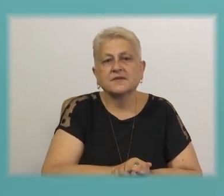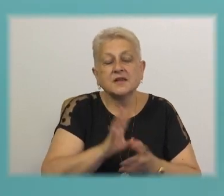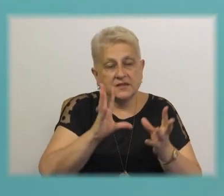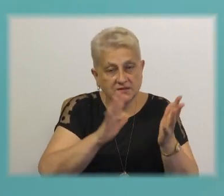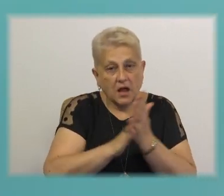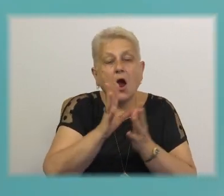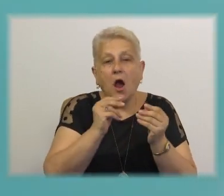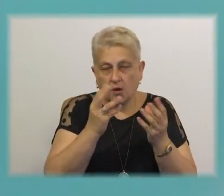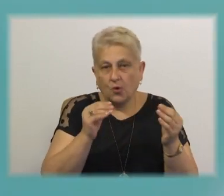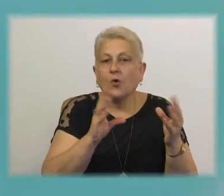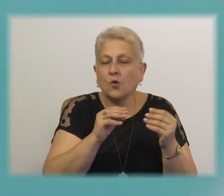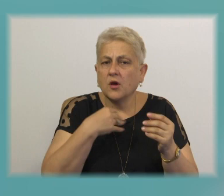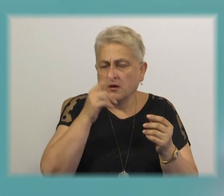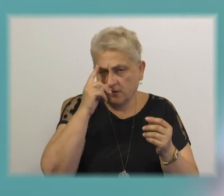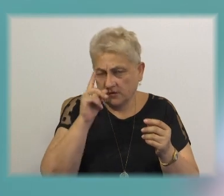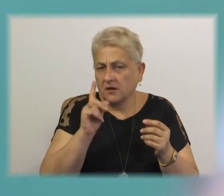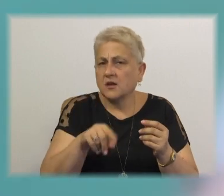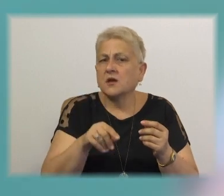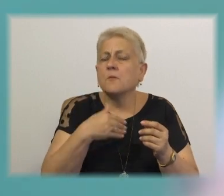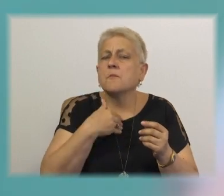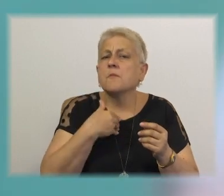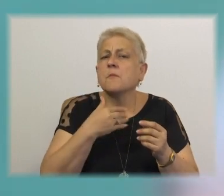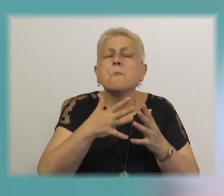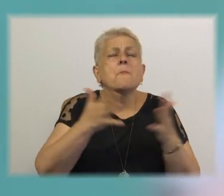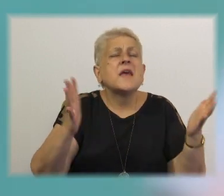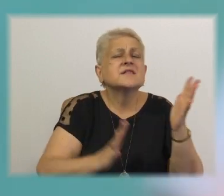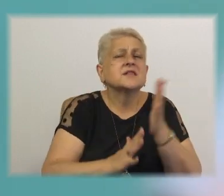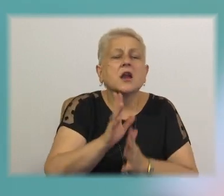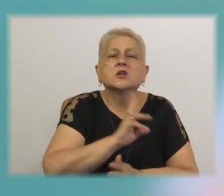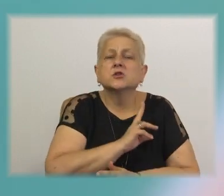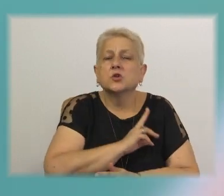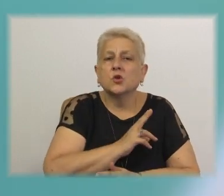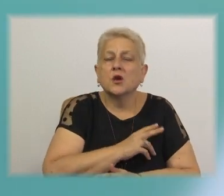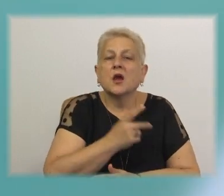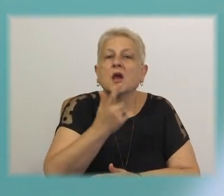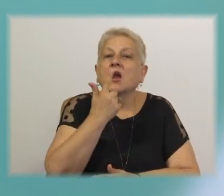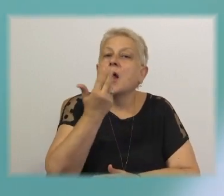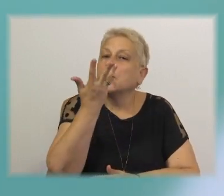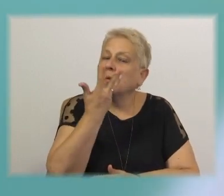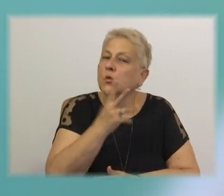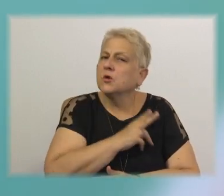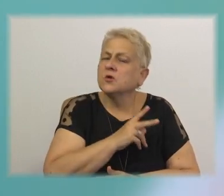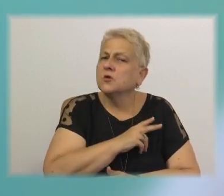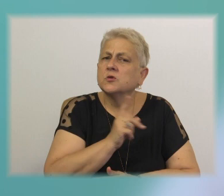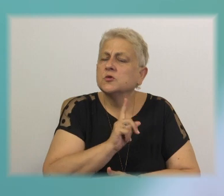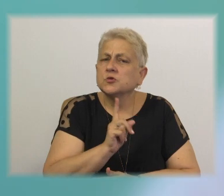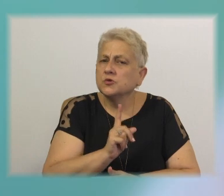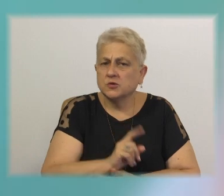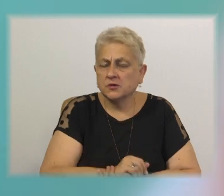Խոսում ես… Մենակ ես գիտեմ, որ մեր ամնամեծ ծառը սիրում է կարմիր գույն։ Ինչ կեցնում